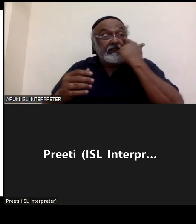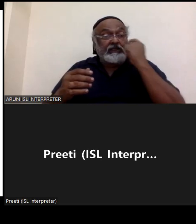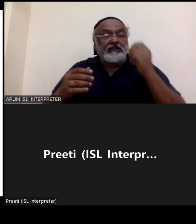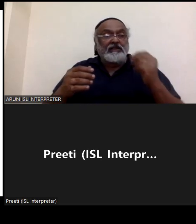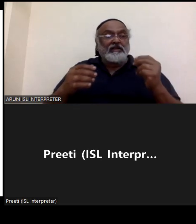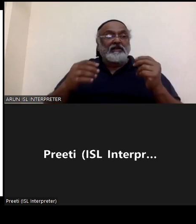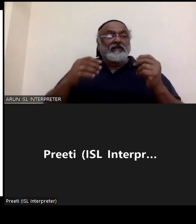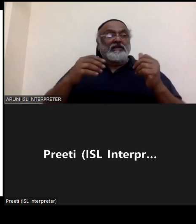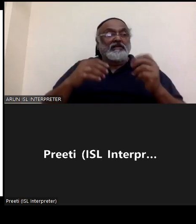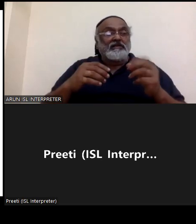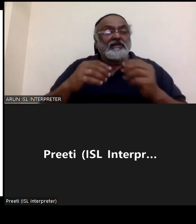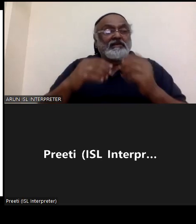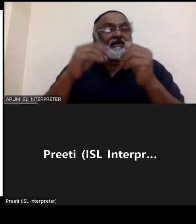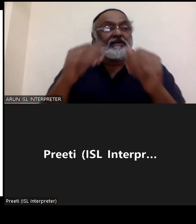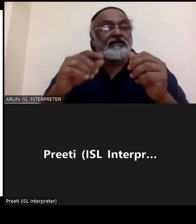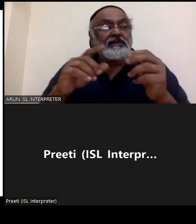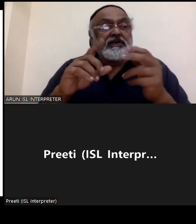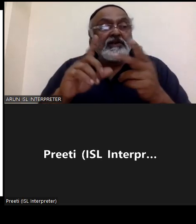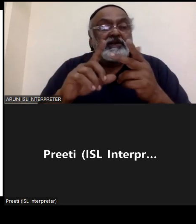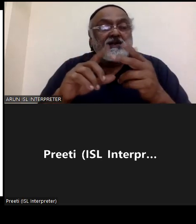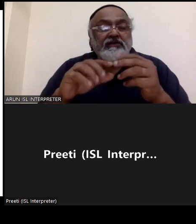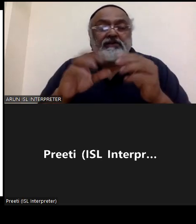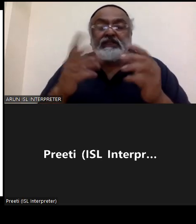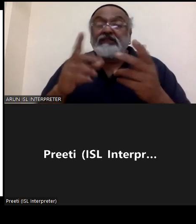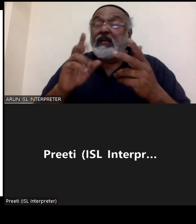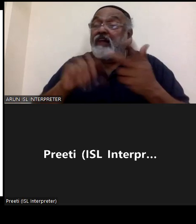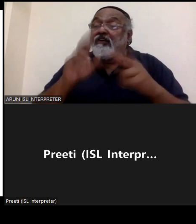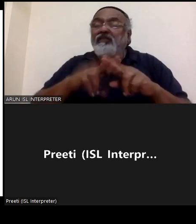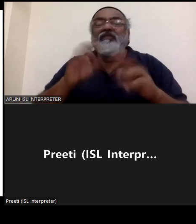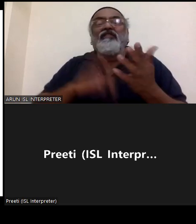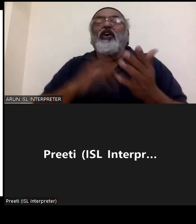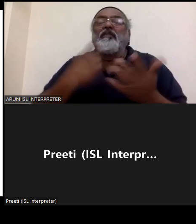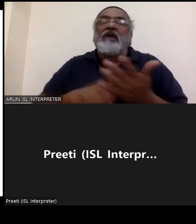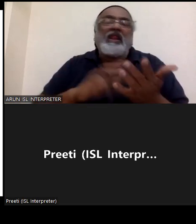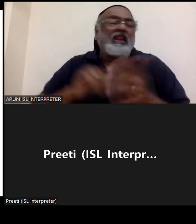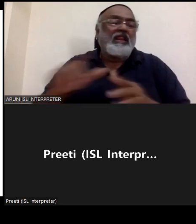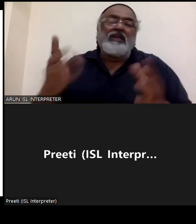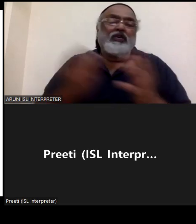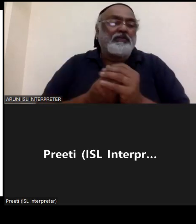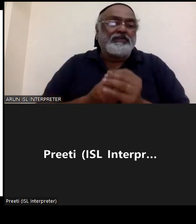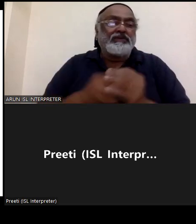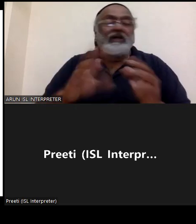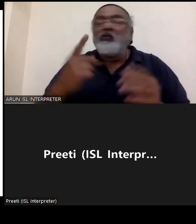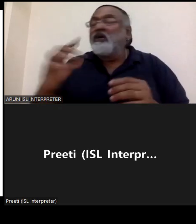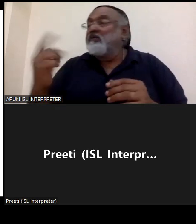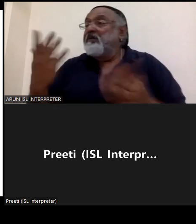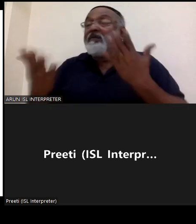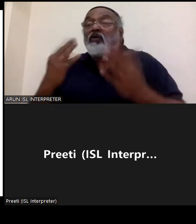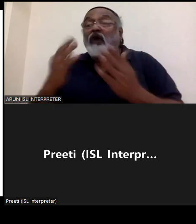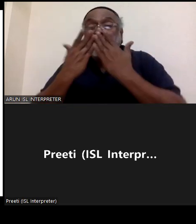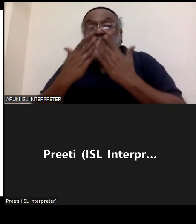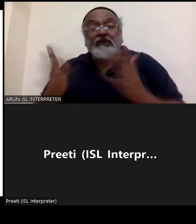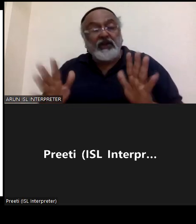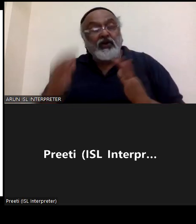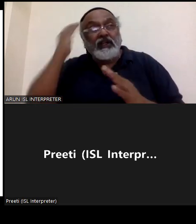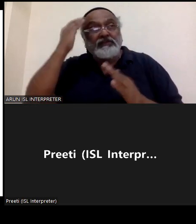ये इनफॉर्मल ग्रुप है इसलिए अगर उसमें से कोई भी एक एक्टिव है या समवन हु इज मोर एडुकेटेड देन अदर्स देन ही वुड